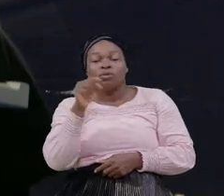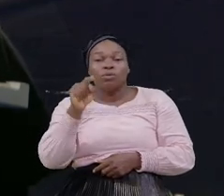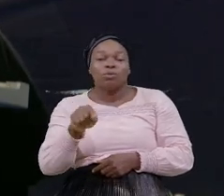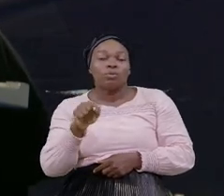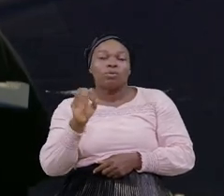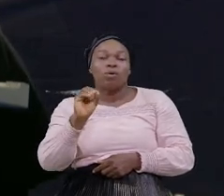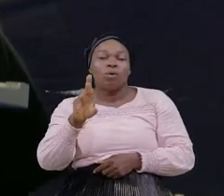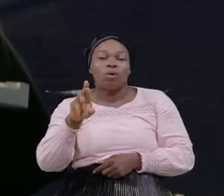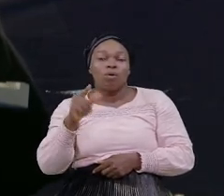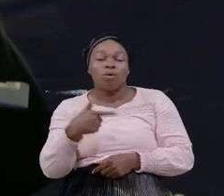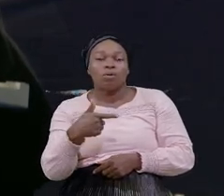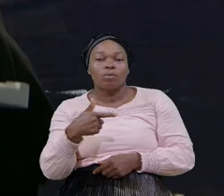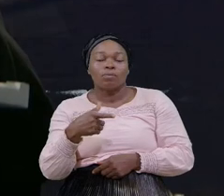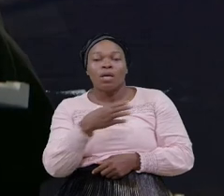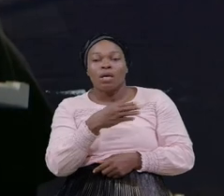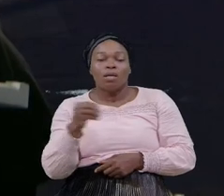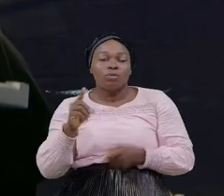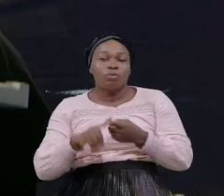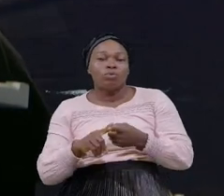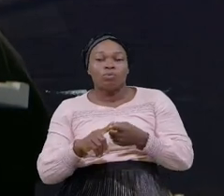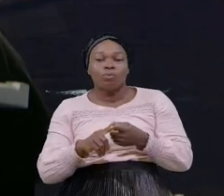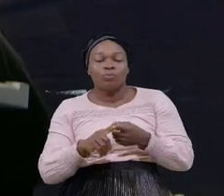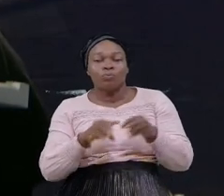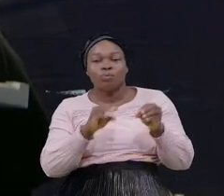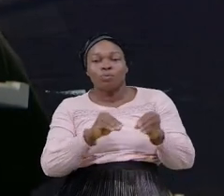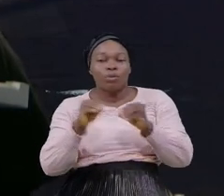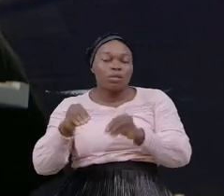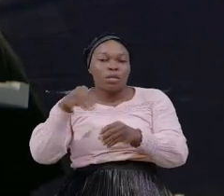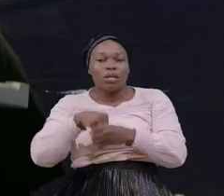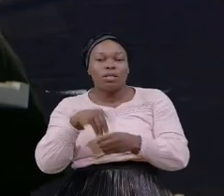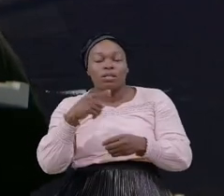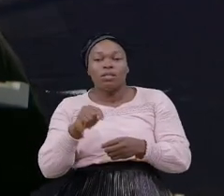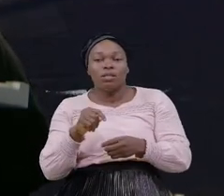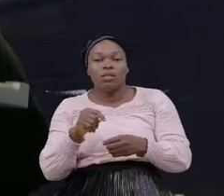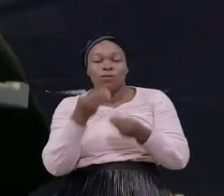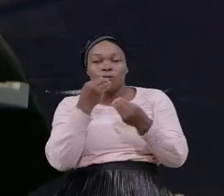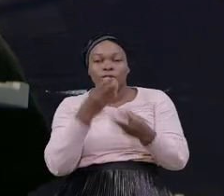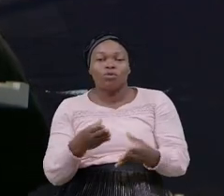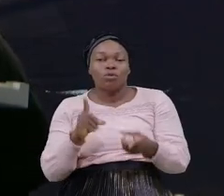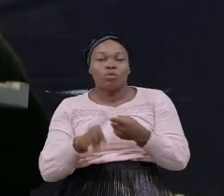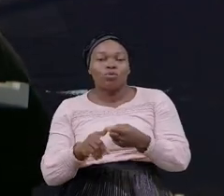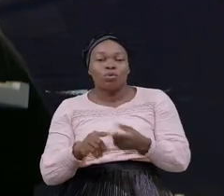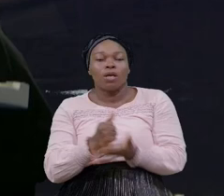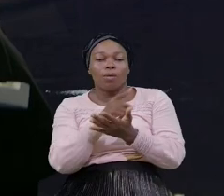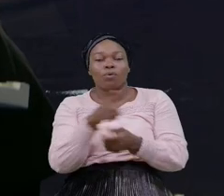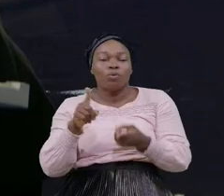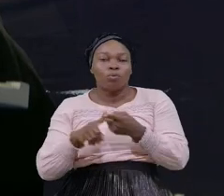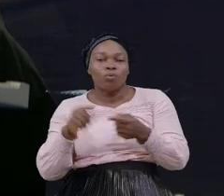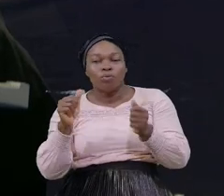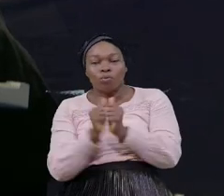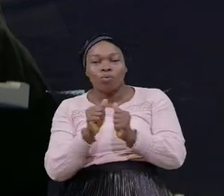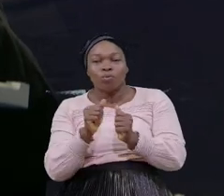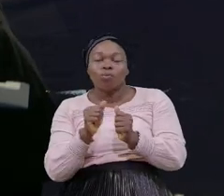gckhq.org/connect. Cliquez sur là et puis un formulaire va s'afficher. Remplissez là